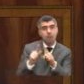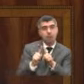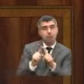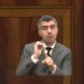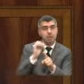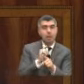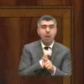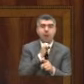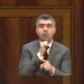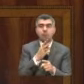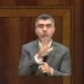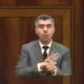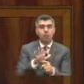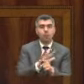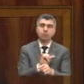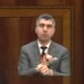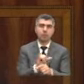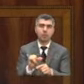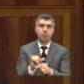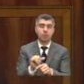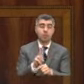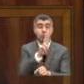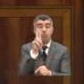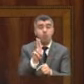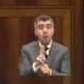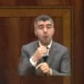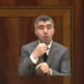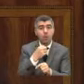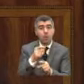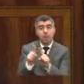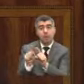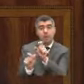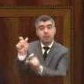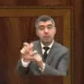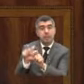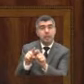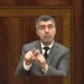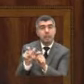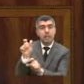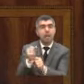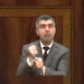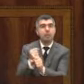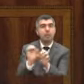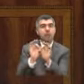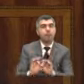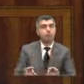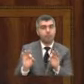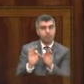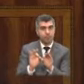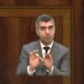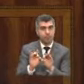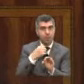في بير قاسم. احنا سيد الوزير راه سولناك على طلب معاشوات، كي قال لك سيد الوزير راه سي الحافظ راه سردهم